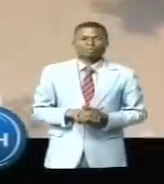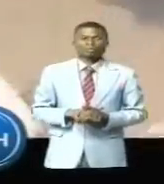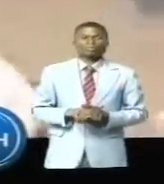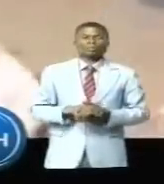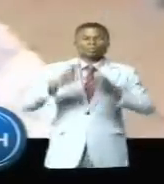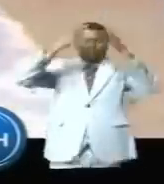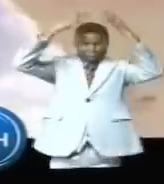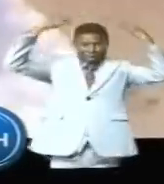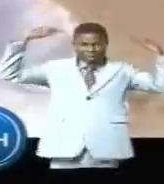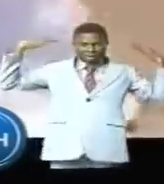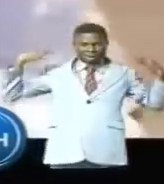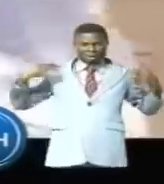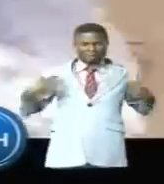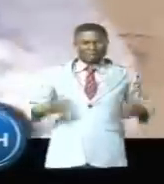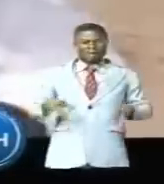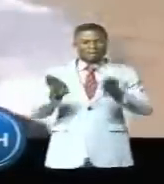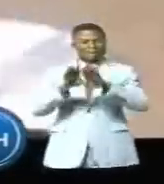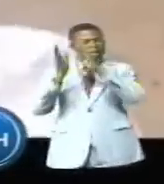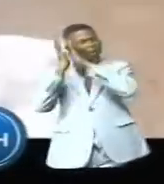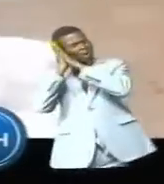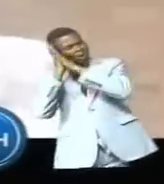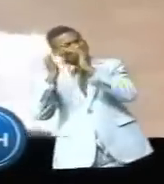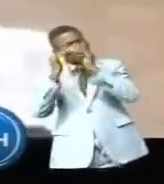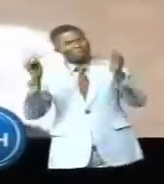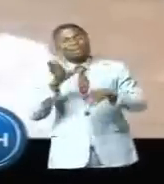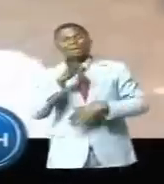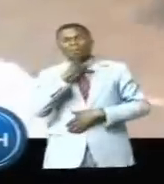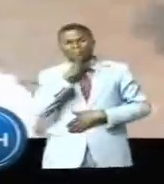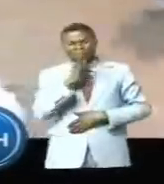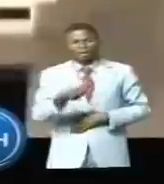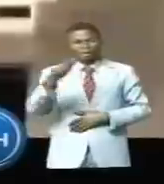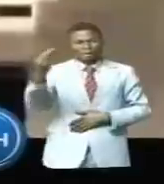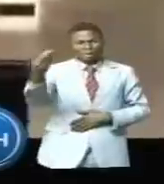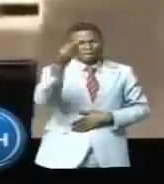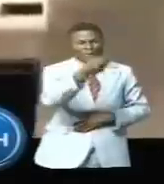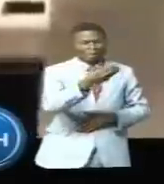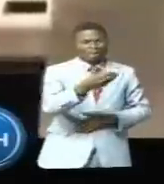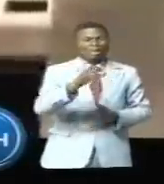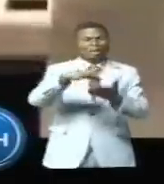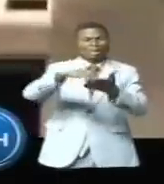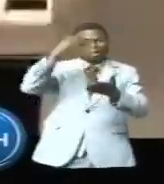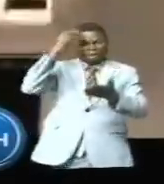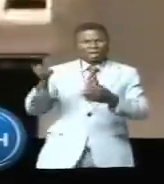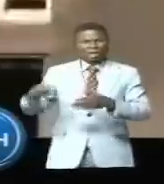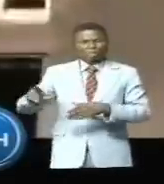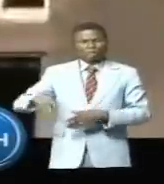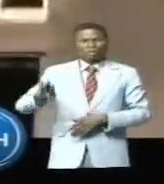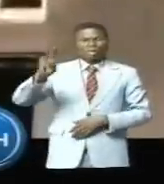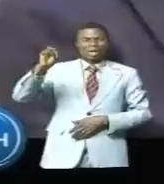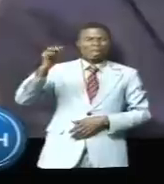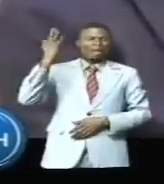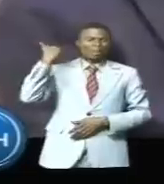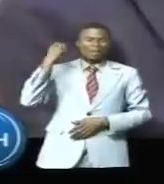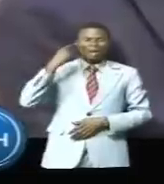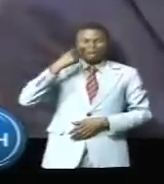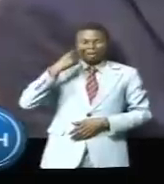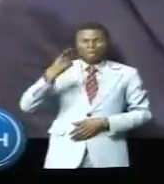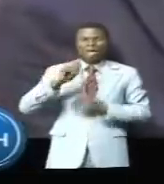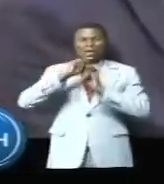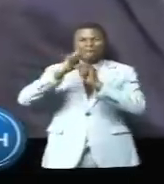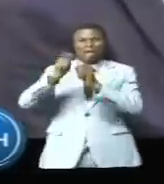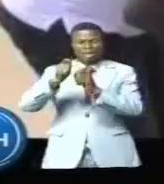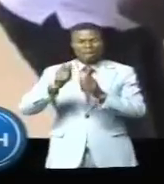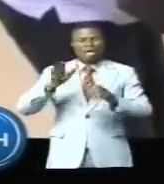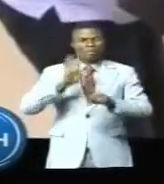moustiquaire imprégnée d'insecticides à longue durée d'action remise à une élève dans la province de Maïndombé, c'est un geste de